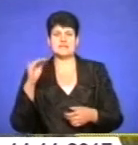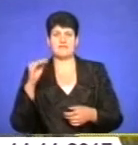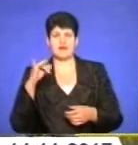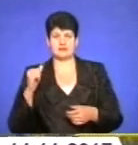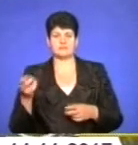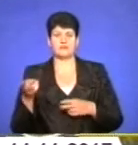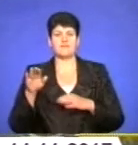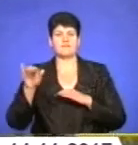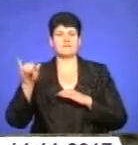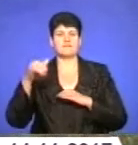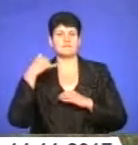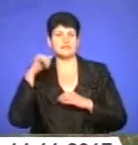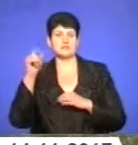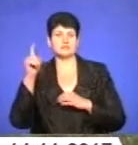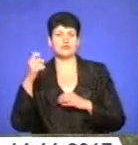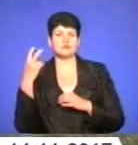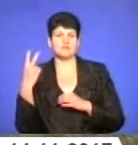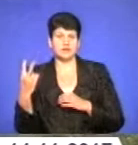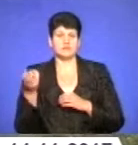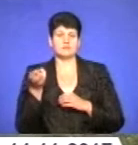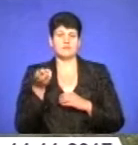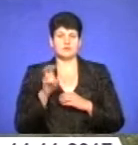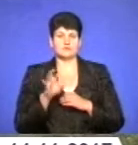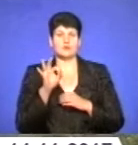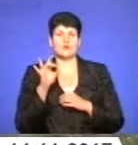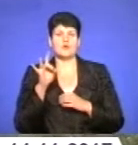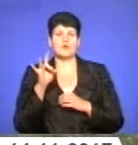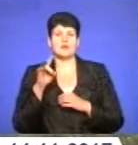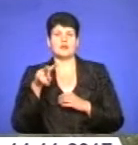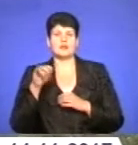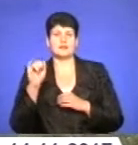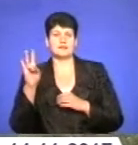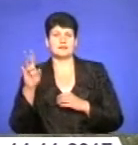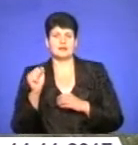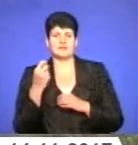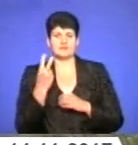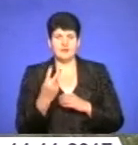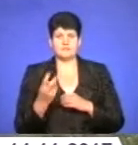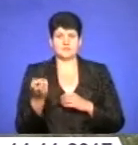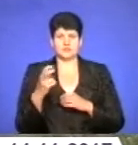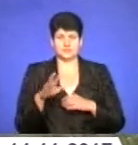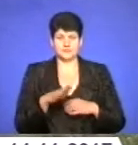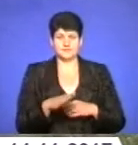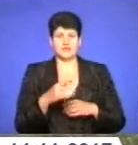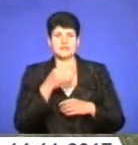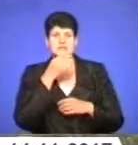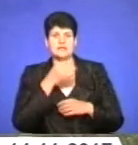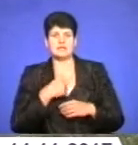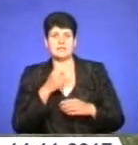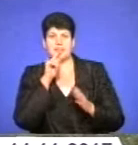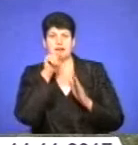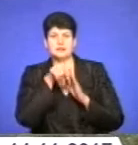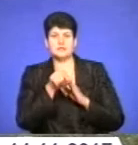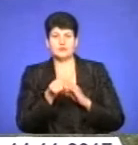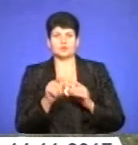підійшло з жіночкою з сусіднього прилеглого будинку Орлика 2 з Ядченко Галиною, і нам сказали, що не лізьте сюди, бо тут